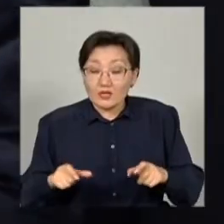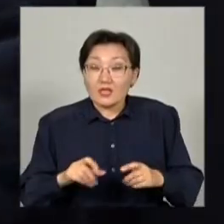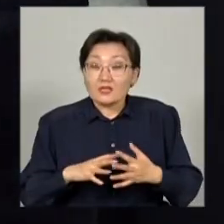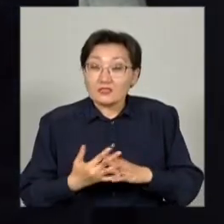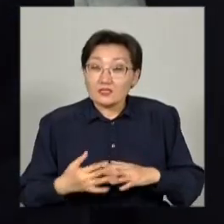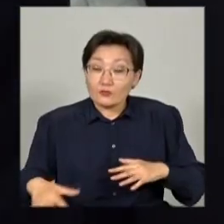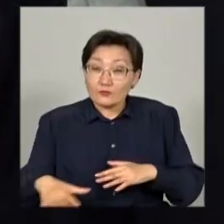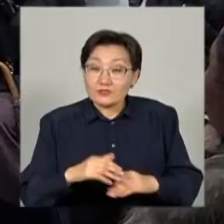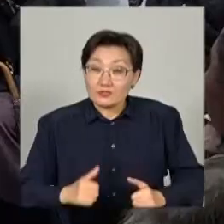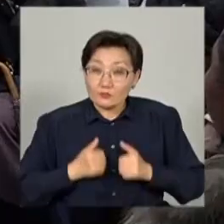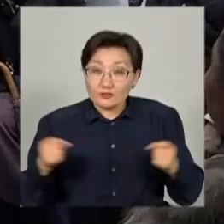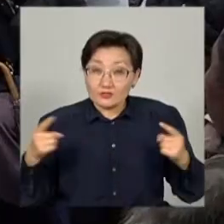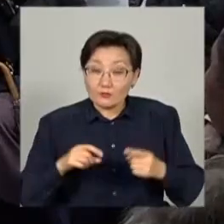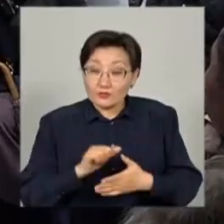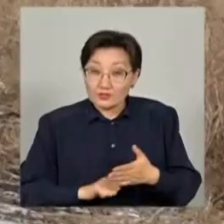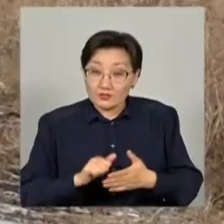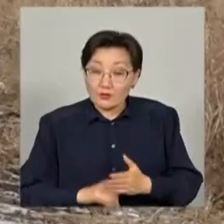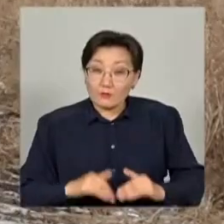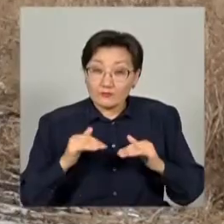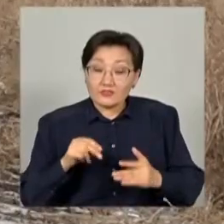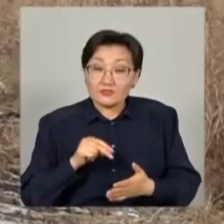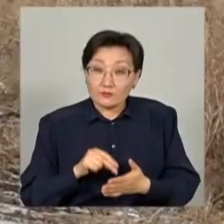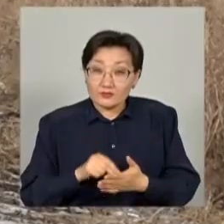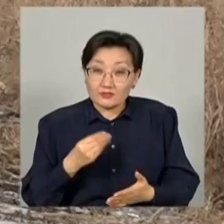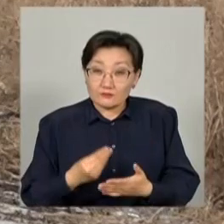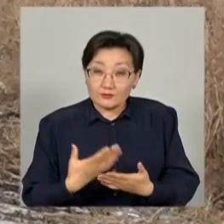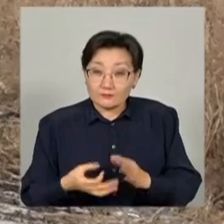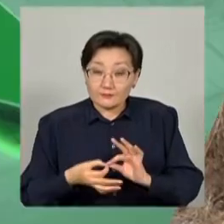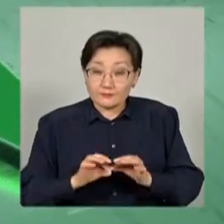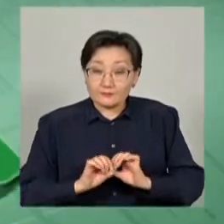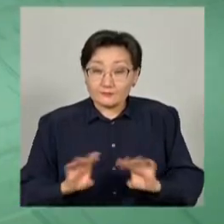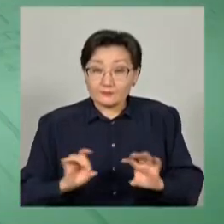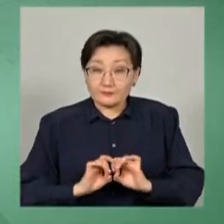сельских округов пытались выяснить причину повышения, расскажу я, Максим Казан.